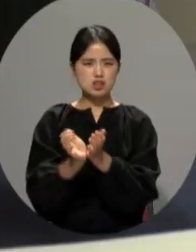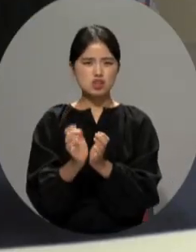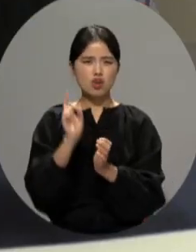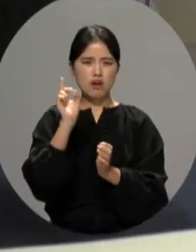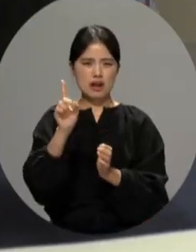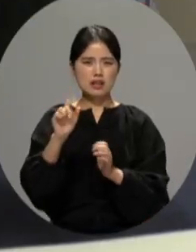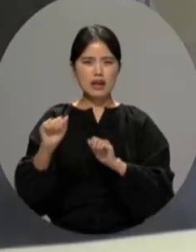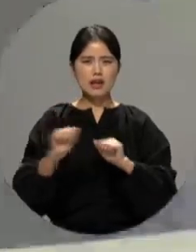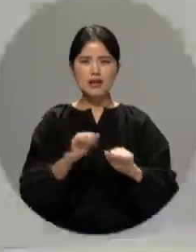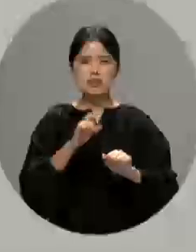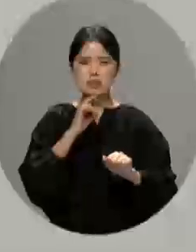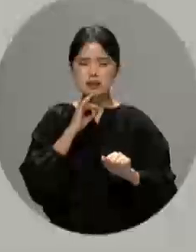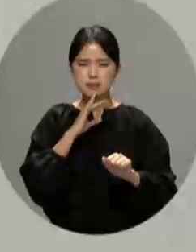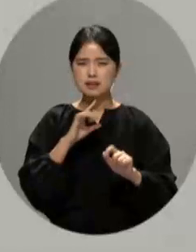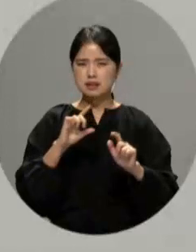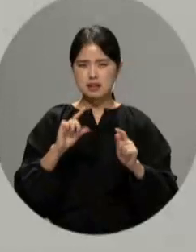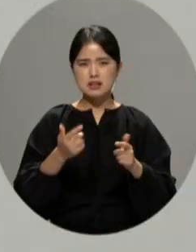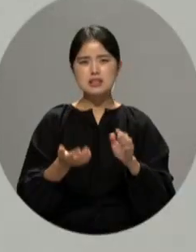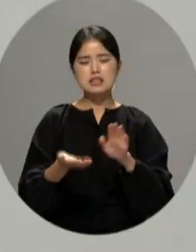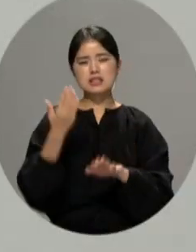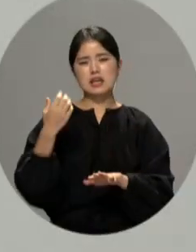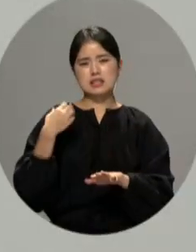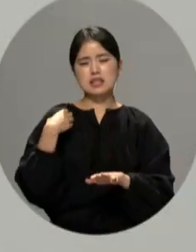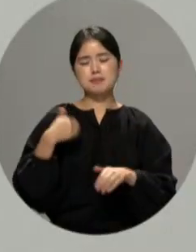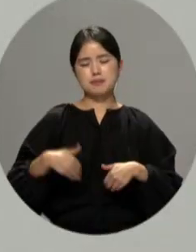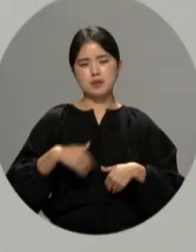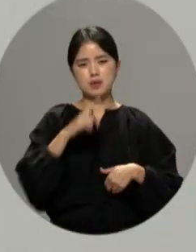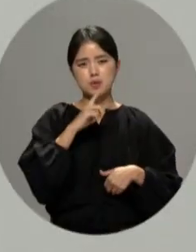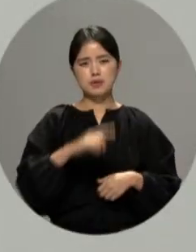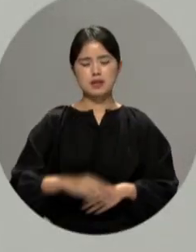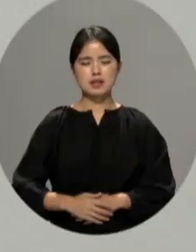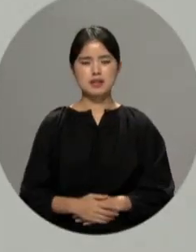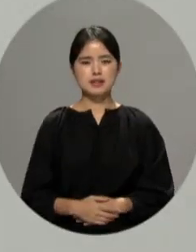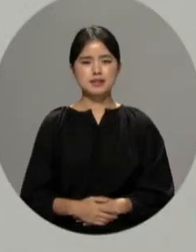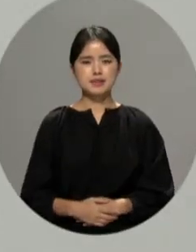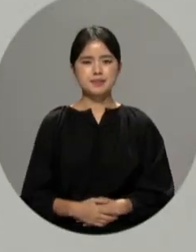행위 그 이상의 책임이 부여될 수밖에 없습니다. MBC 뉴스 정태우입니다.